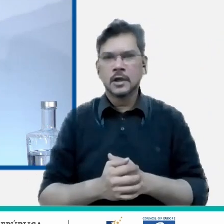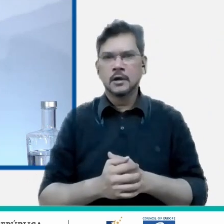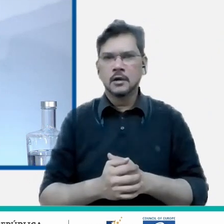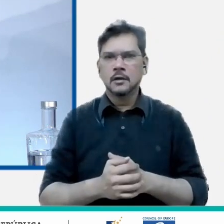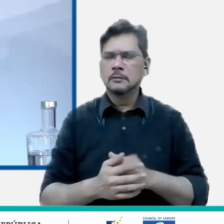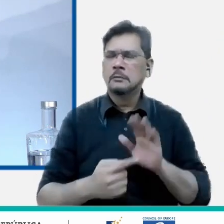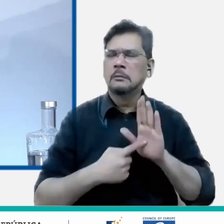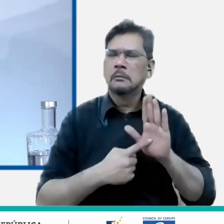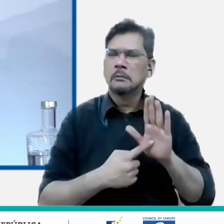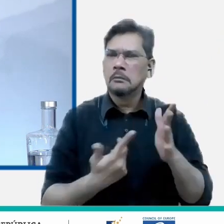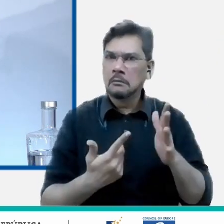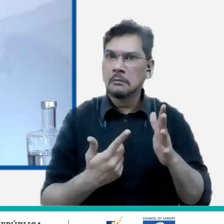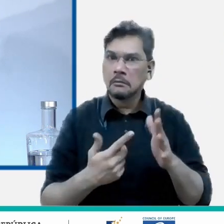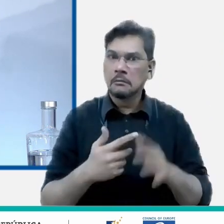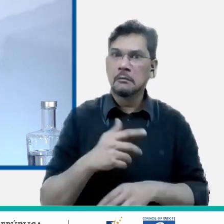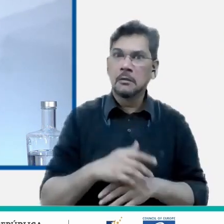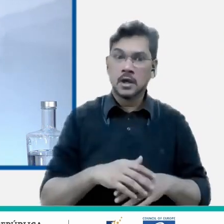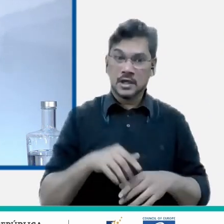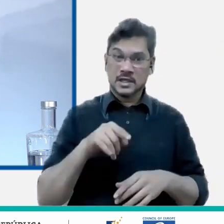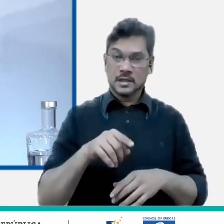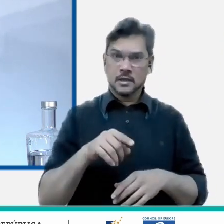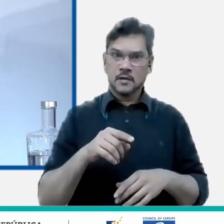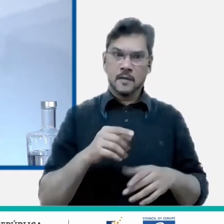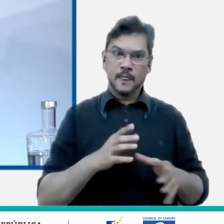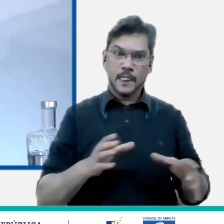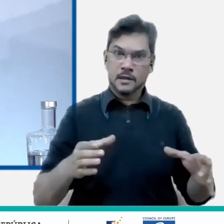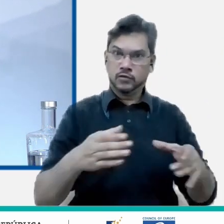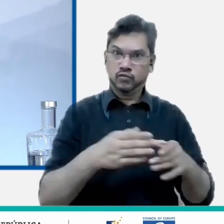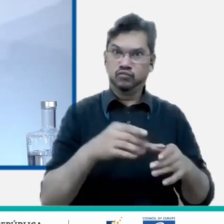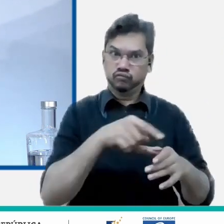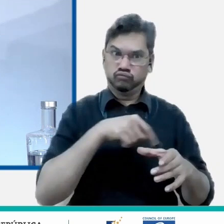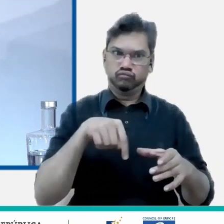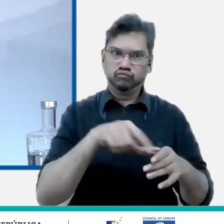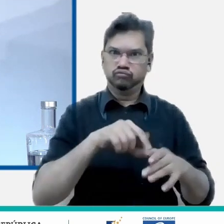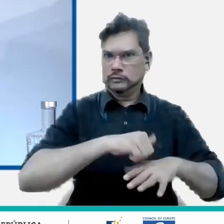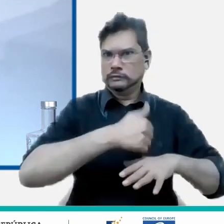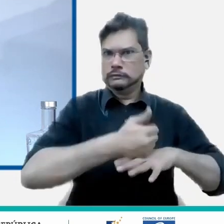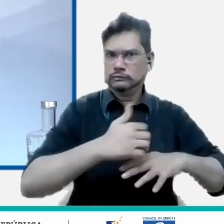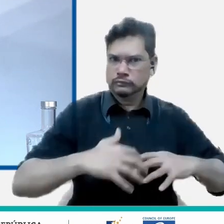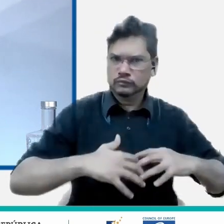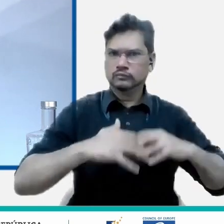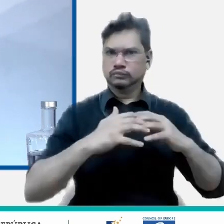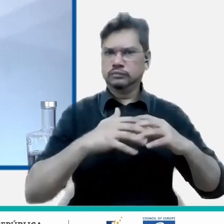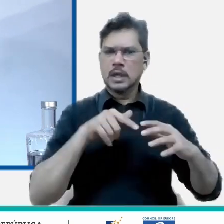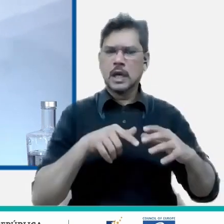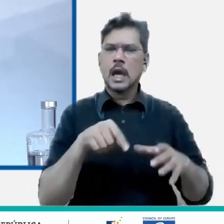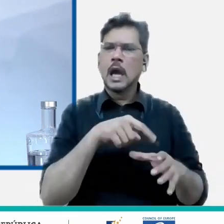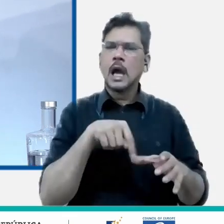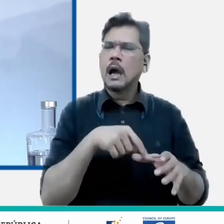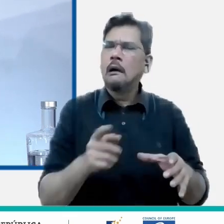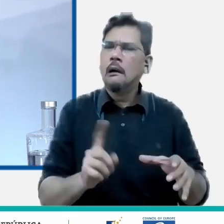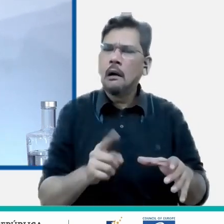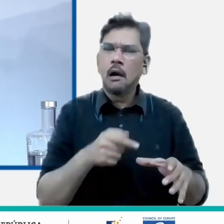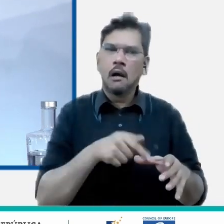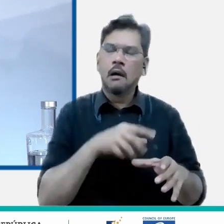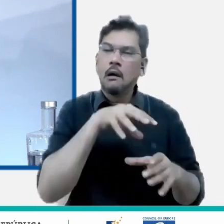центр управления кризисными ситуациями, система 112 с мобильным приложением и система оповещения населения об угрозах. Именно этот